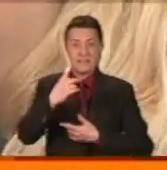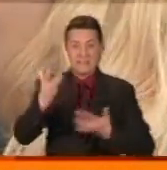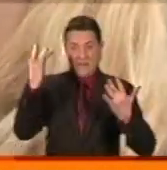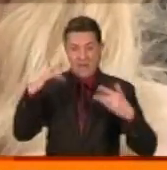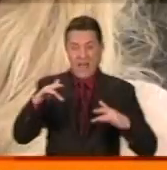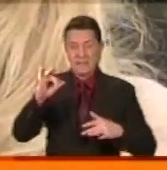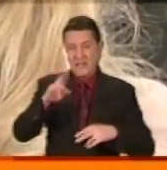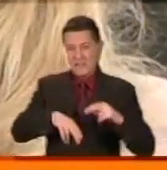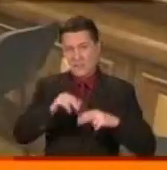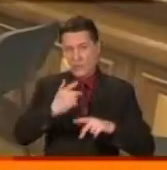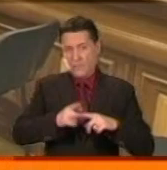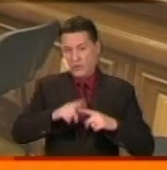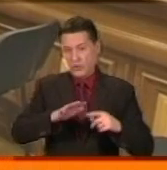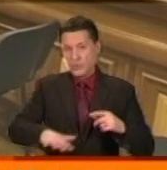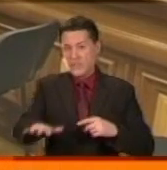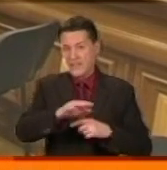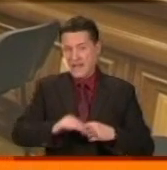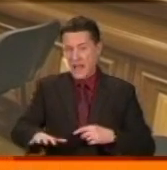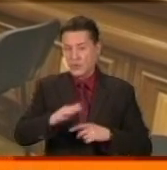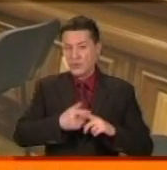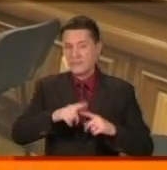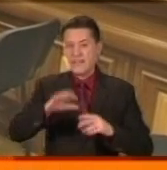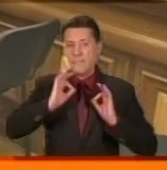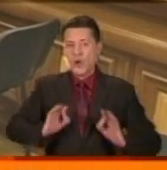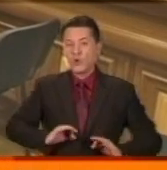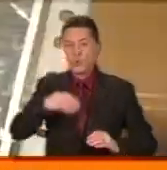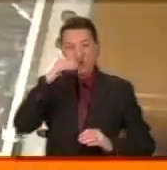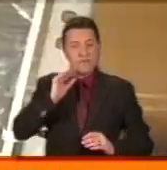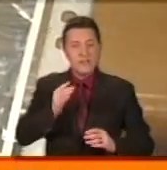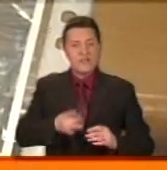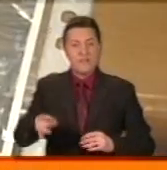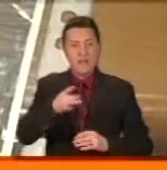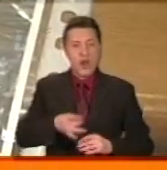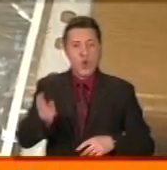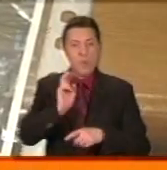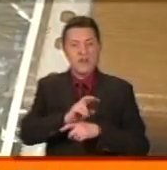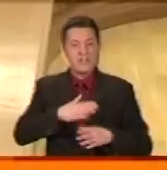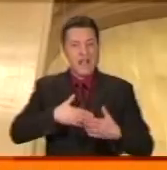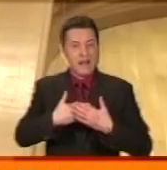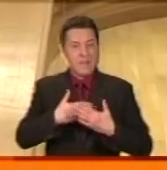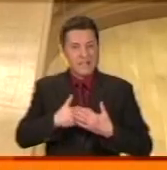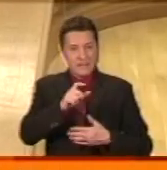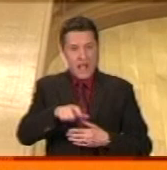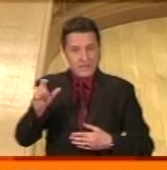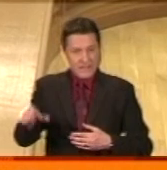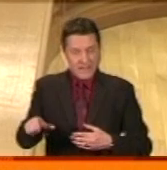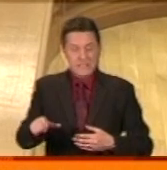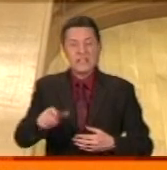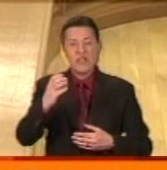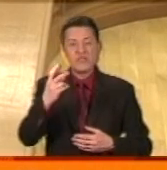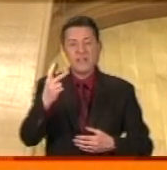І забудовує цю ділянку це прокуратура Шевченківського району сюди сьогодні прийшли громадські активісти що